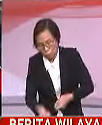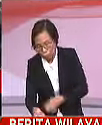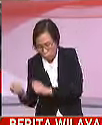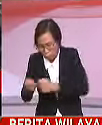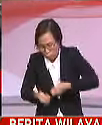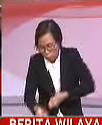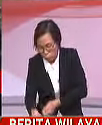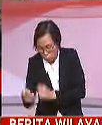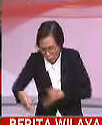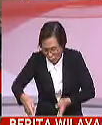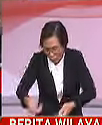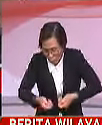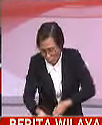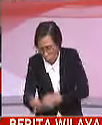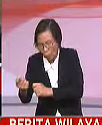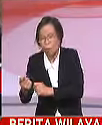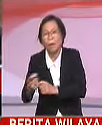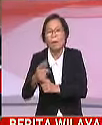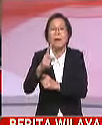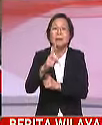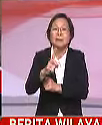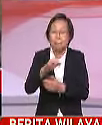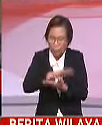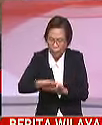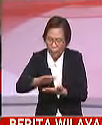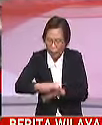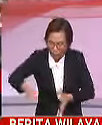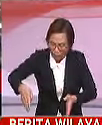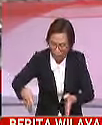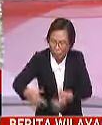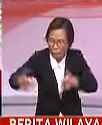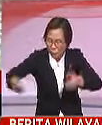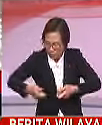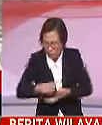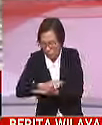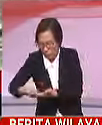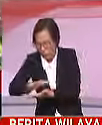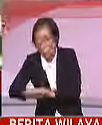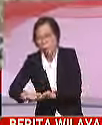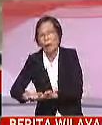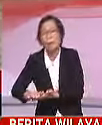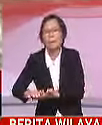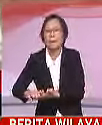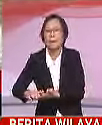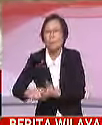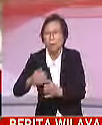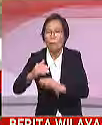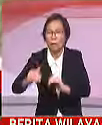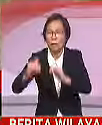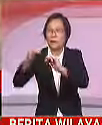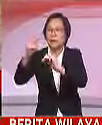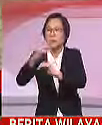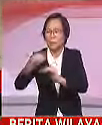dalam parit di Jalan Indah 3 Desa Pujut, membersih parit besar di Jalan Perdana Tudan Desa Ras Fasa 3 dan